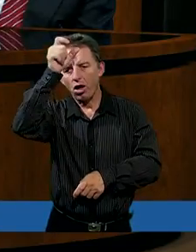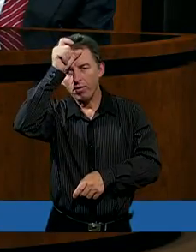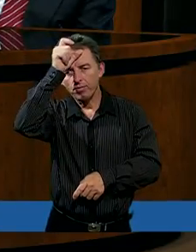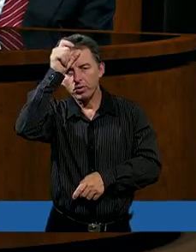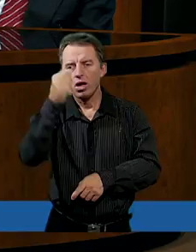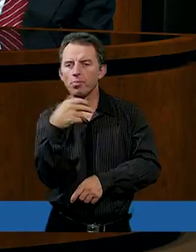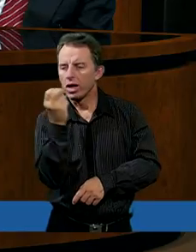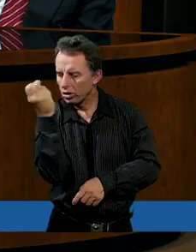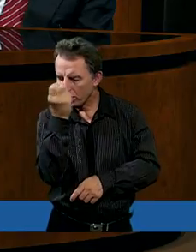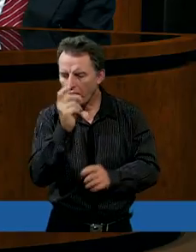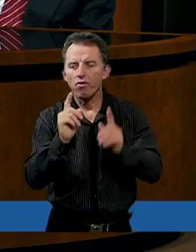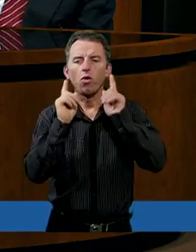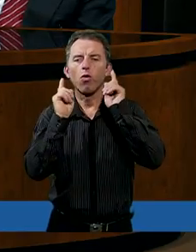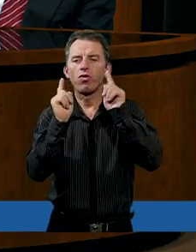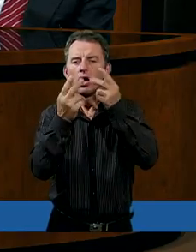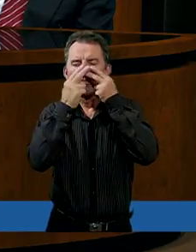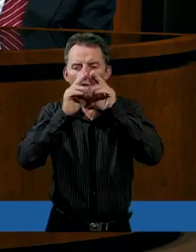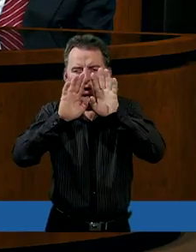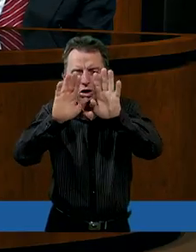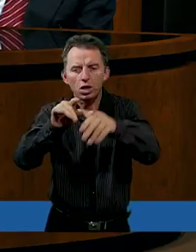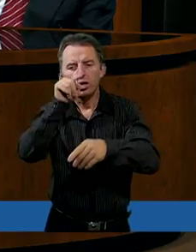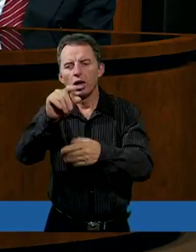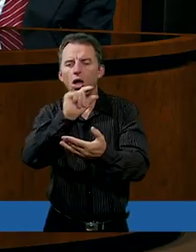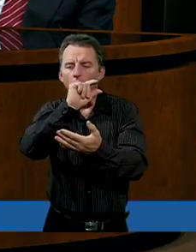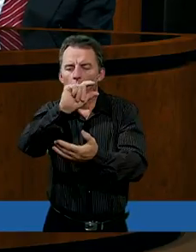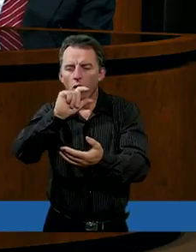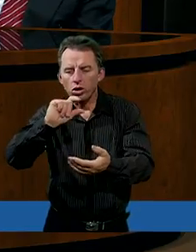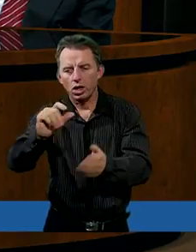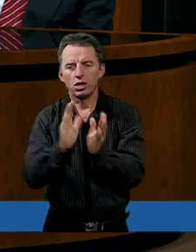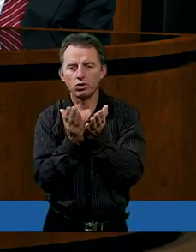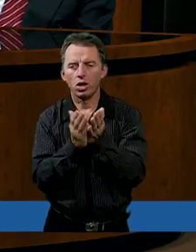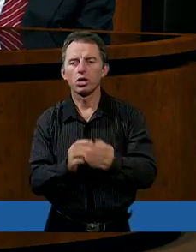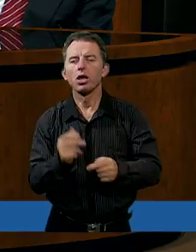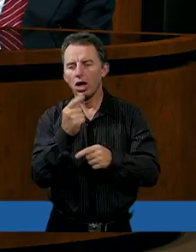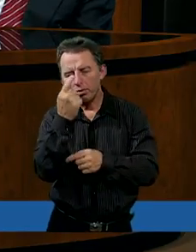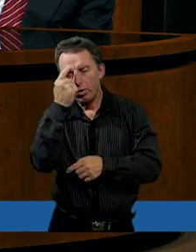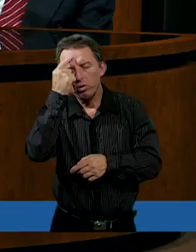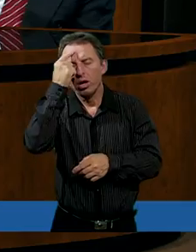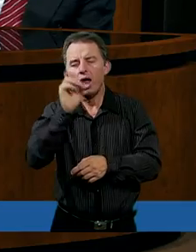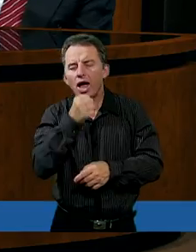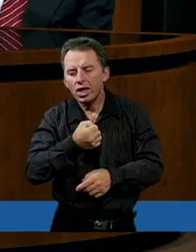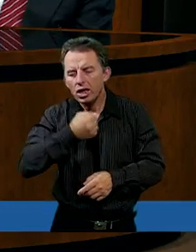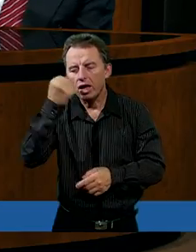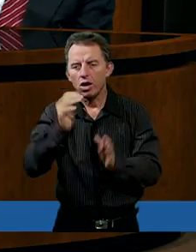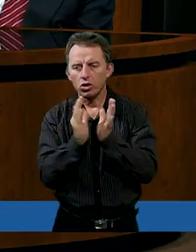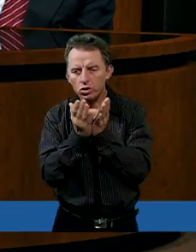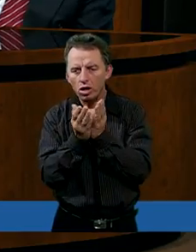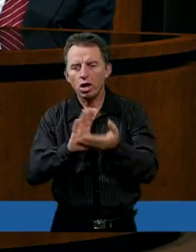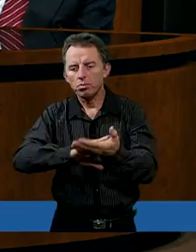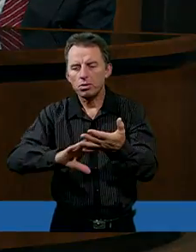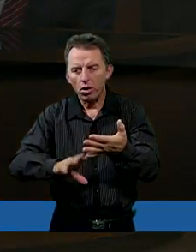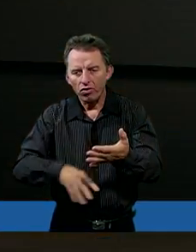bardzo, bardzo ciekawa uwaga, jakby pokazująca tutaj kontekst księgi. Tak, wspomniane, że jest to najstarsza księga